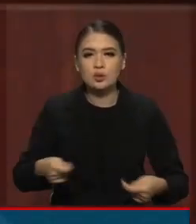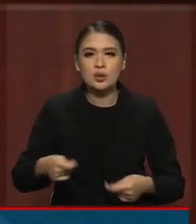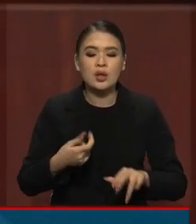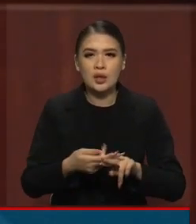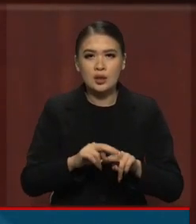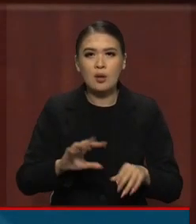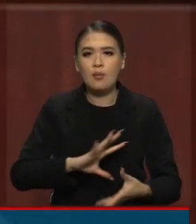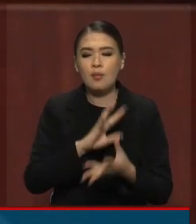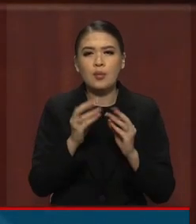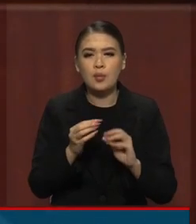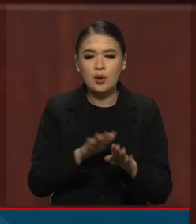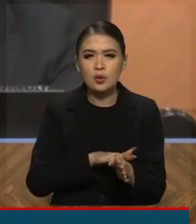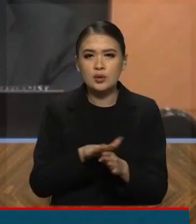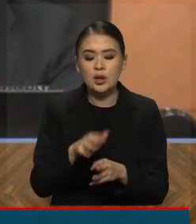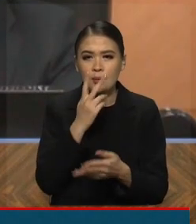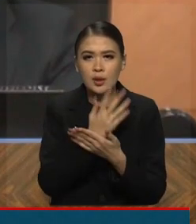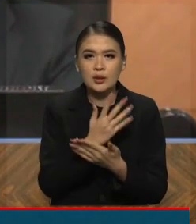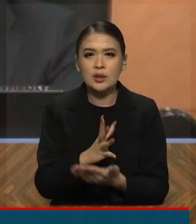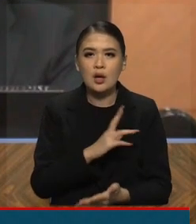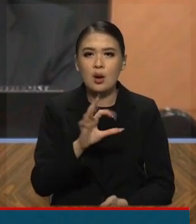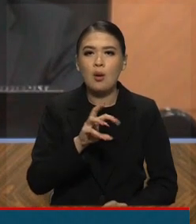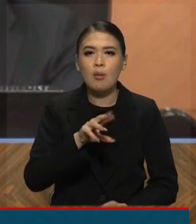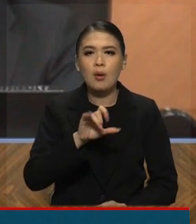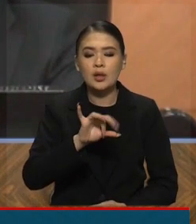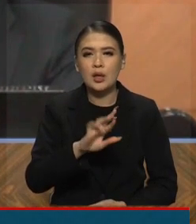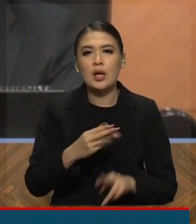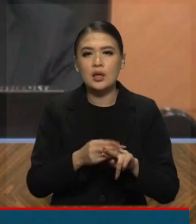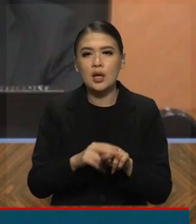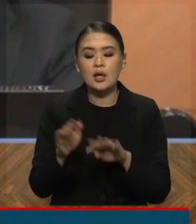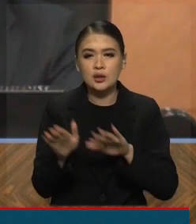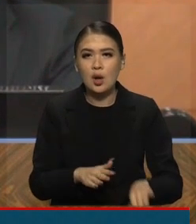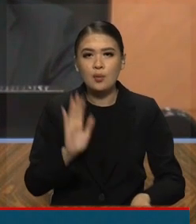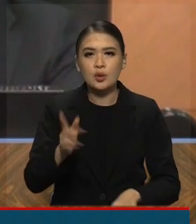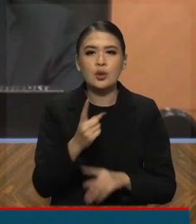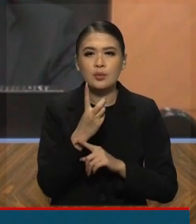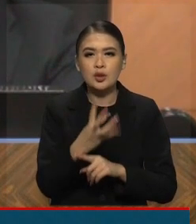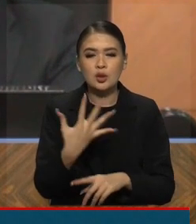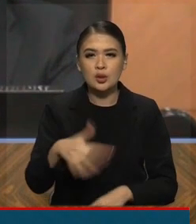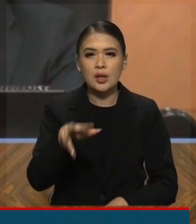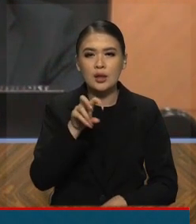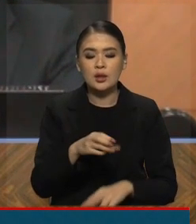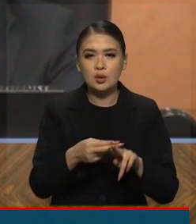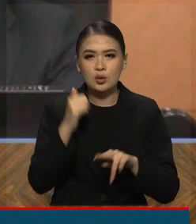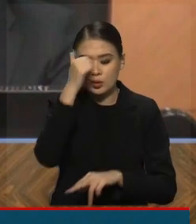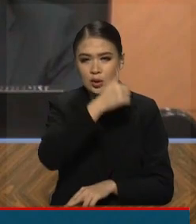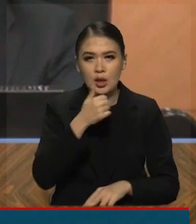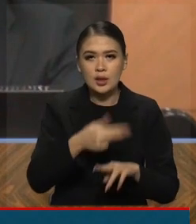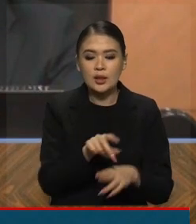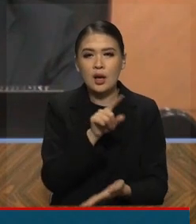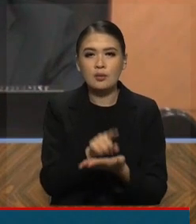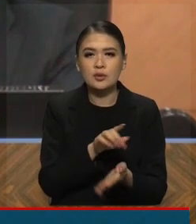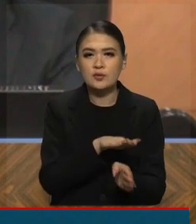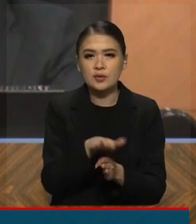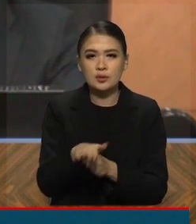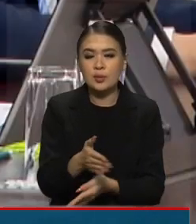Их полная самоустраненность от жизнедеятельности компании приводит к трагическим последствиям уже на протяжении нескольких лет. Свои обязательства компания не выполнила.